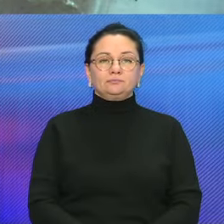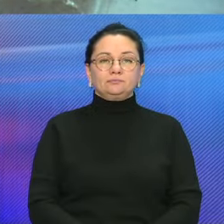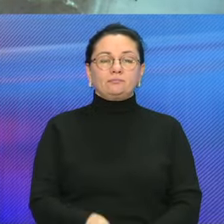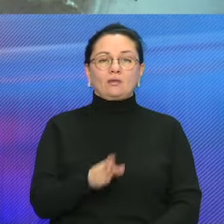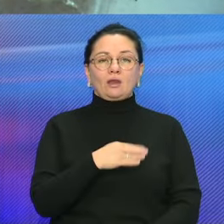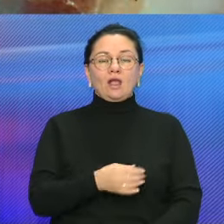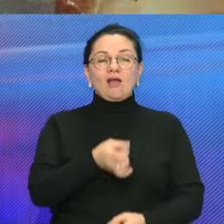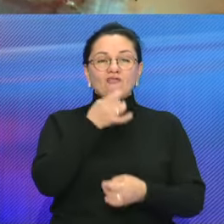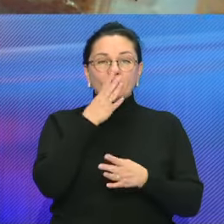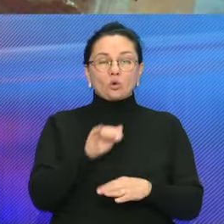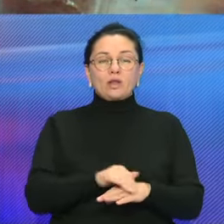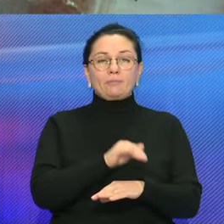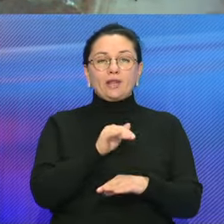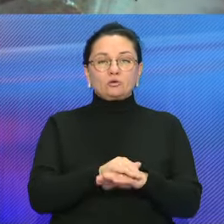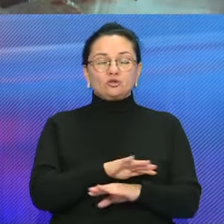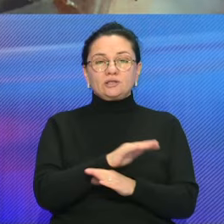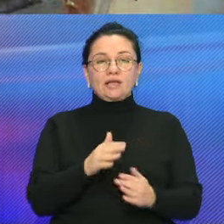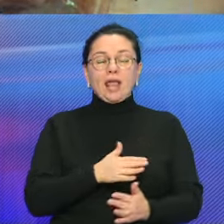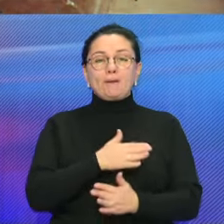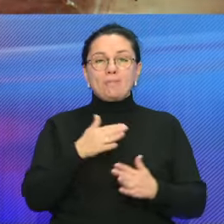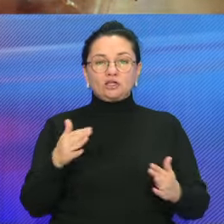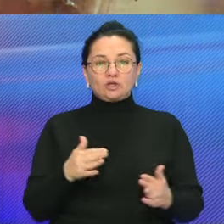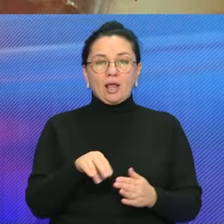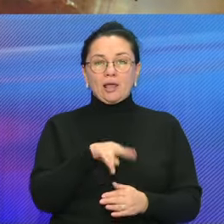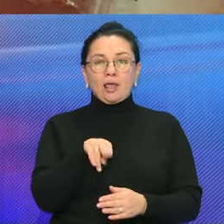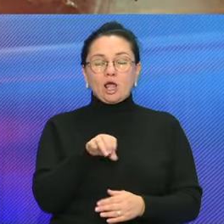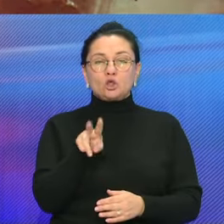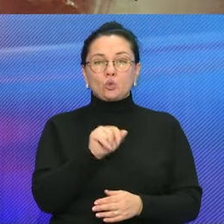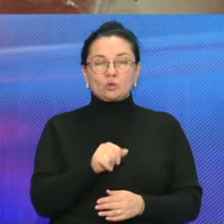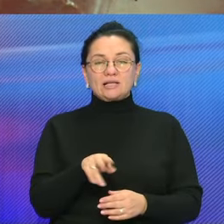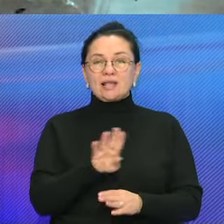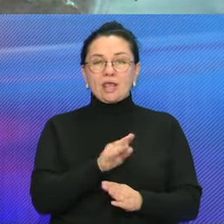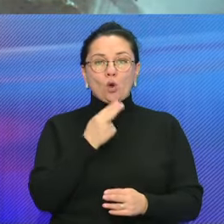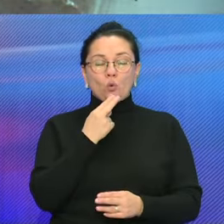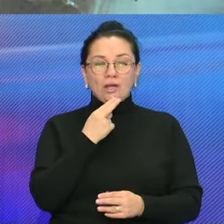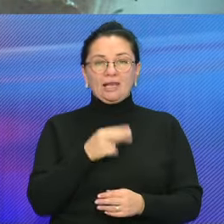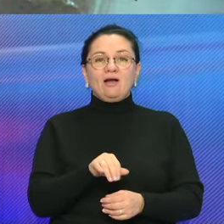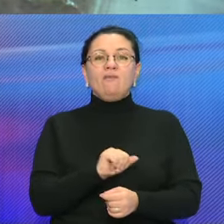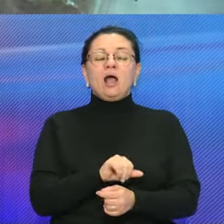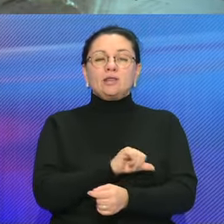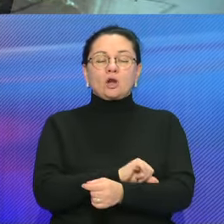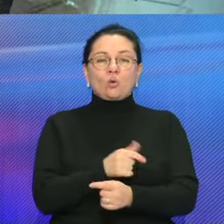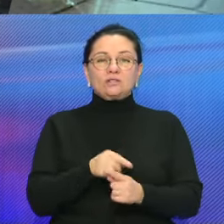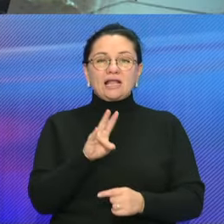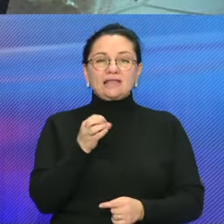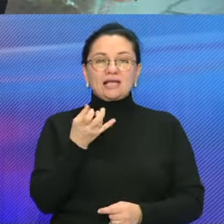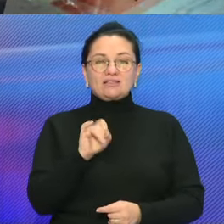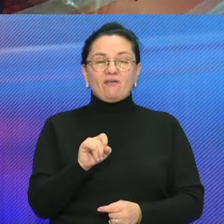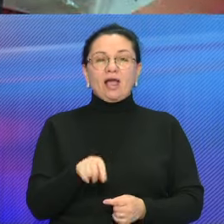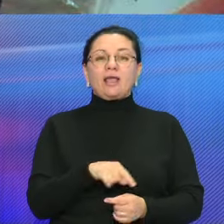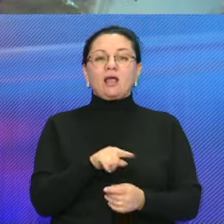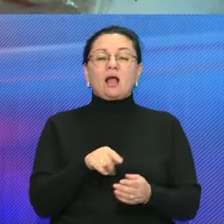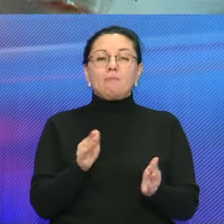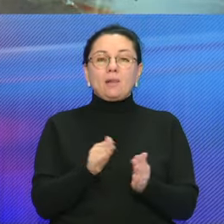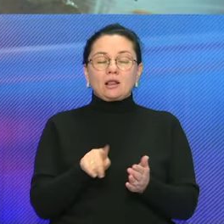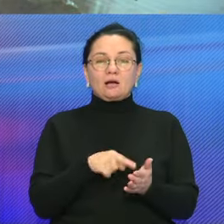У Гродні выявлена невеликая доза некурильного тытюнёвого виробу. Распаўсюджвальник насвая жыхар агроградка